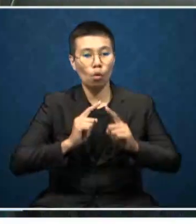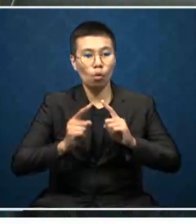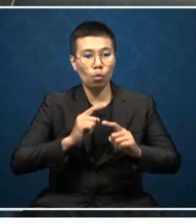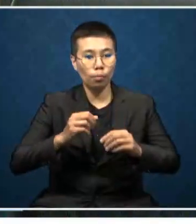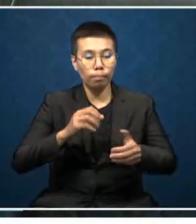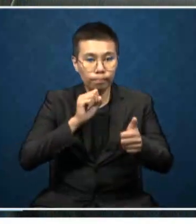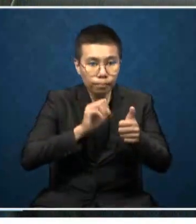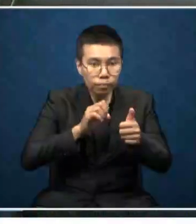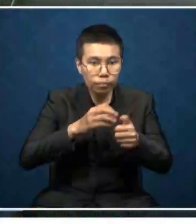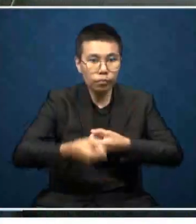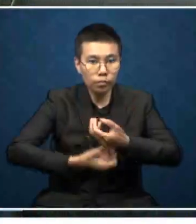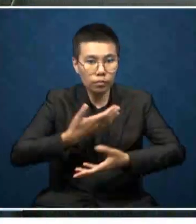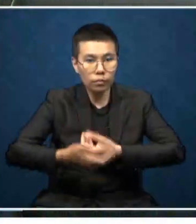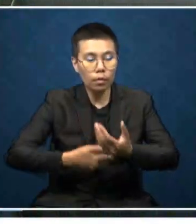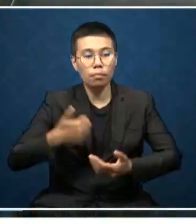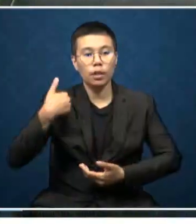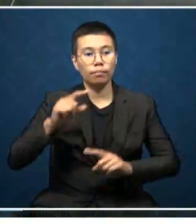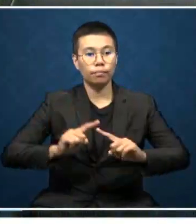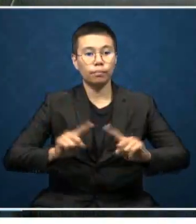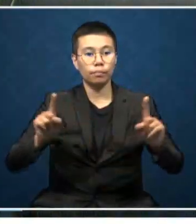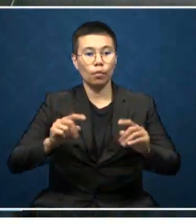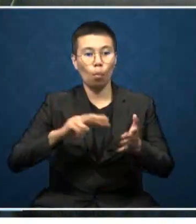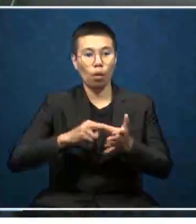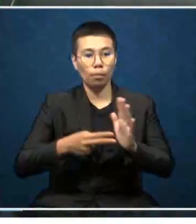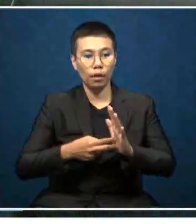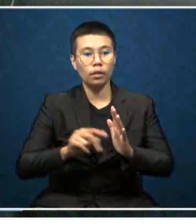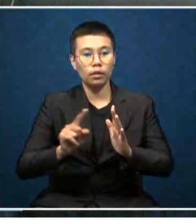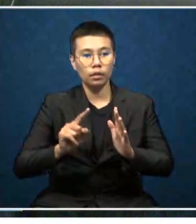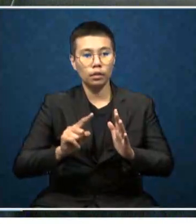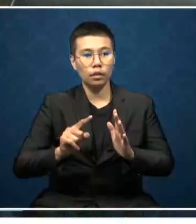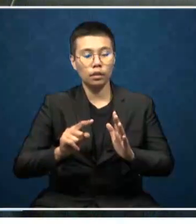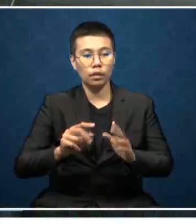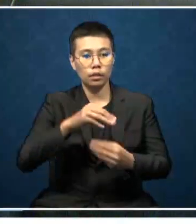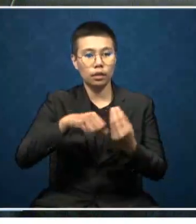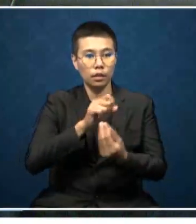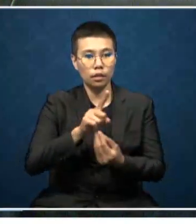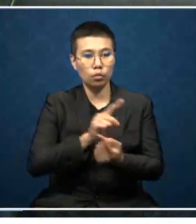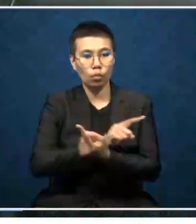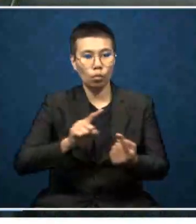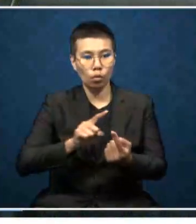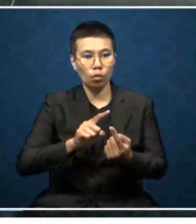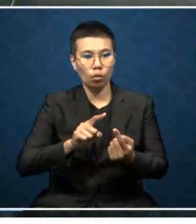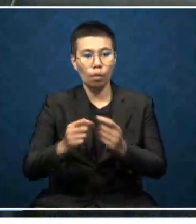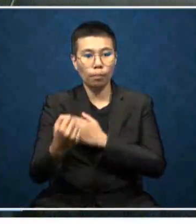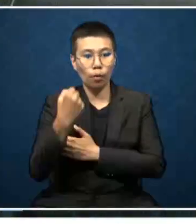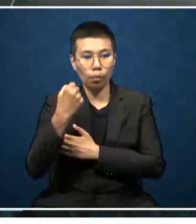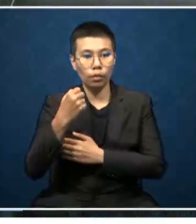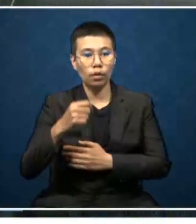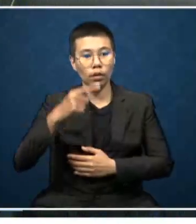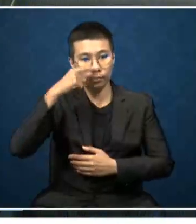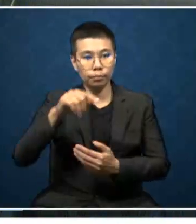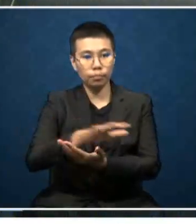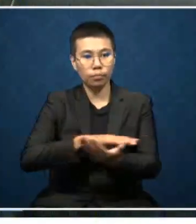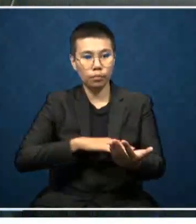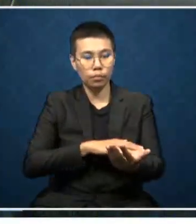จะแตกต่างเล็กน้อยนะครับในเรื่องความหมายของด้านเศรษฐกิจสังคมและก็ความมั่นคงแห่งชาติ